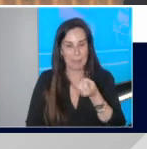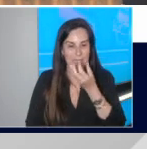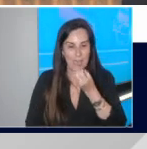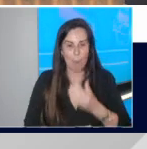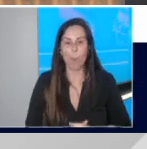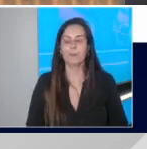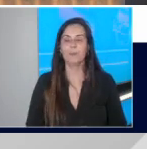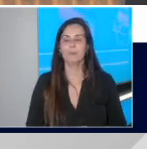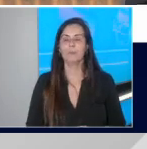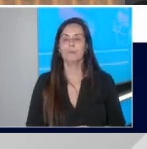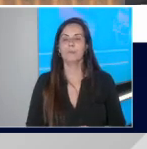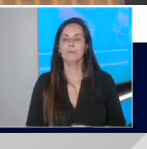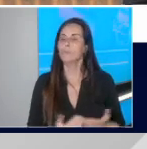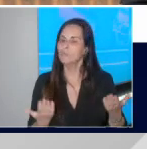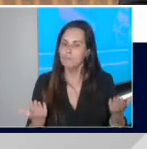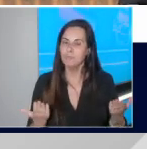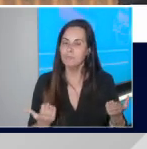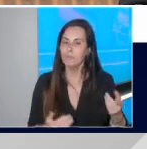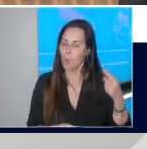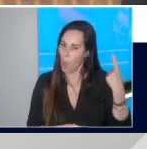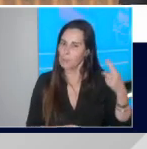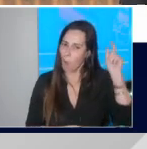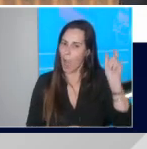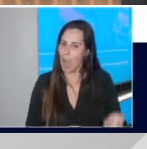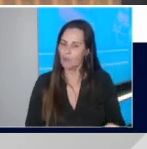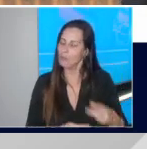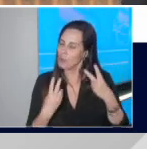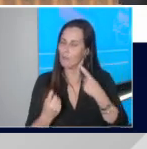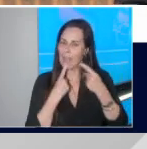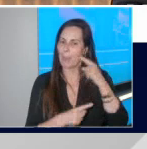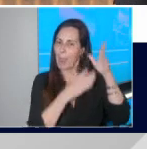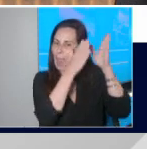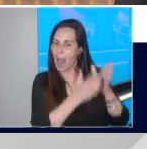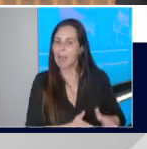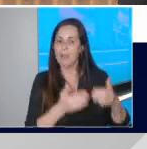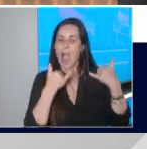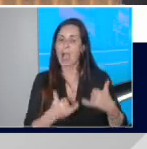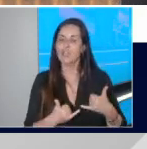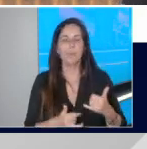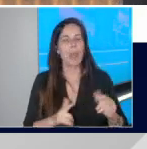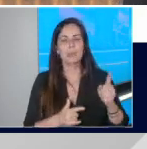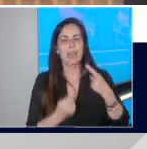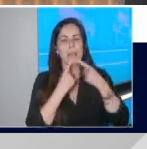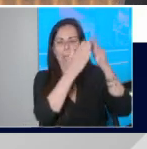בסינגפור, ובכל זאת, לורנס וונג הוא האיש שכדאי לדבר עליו עכשיו, למה?